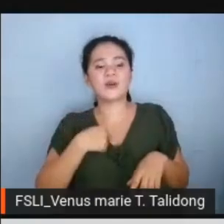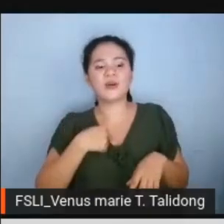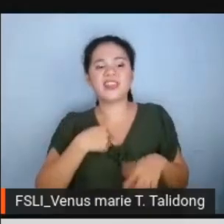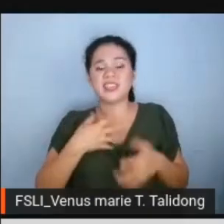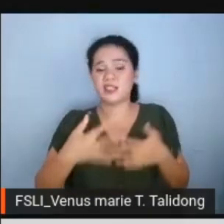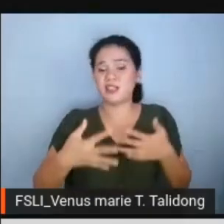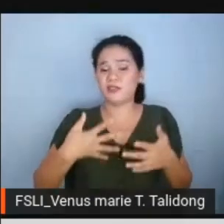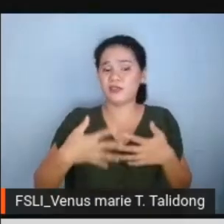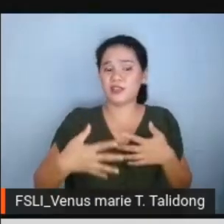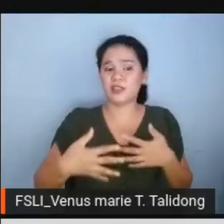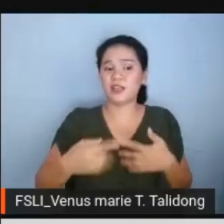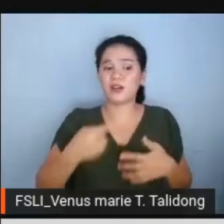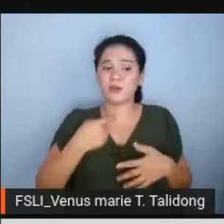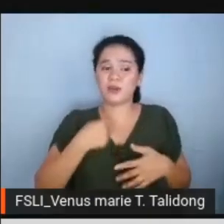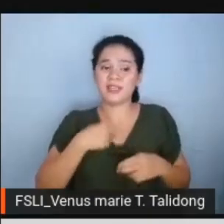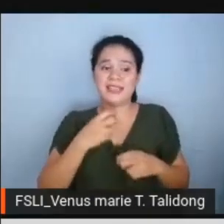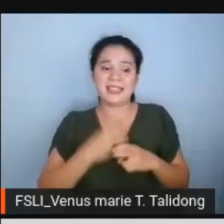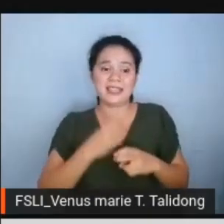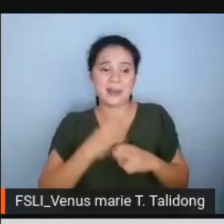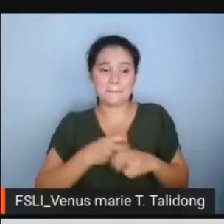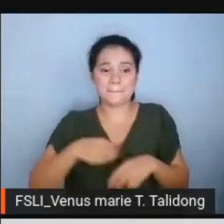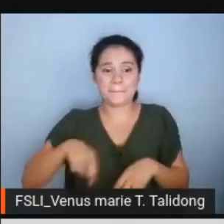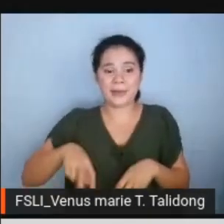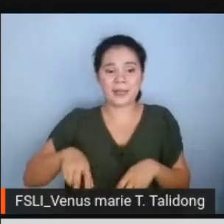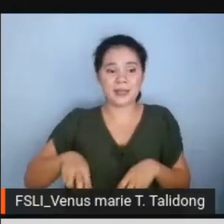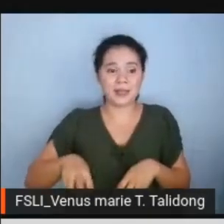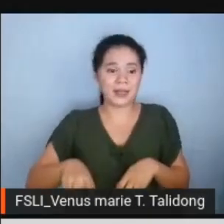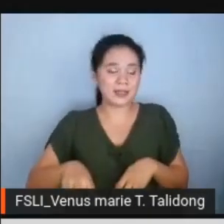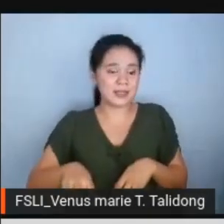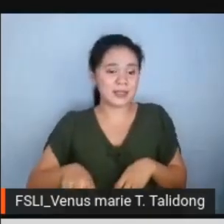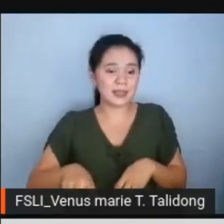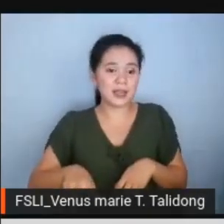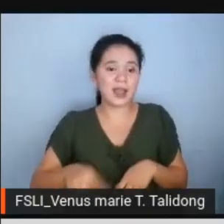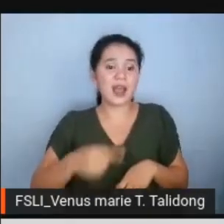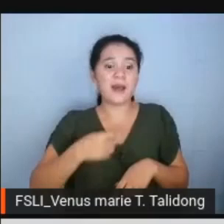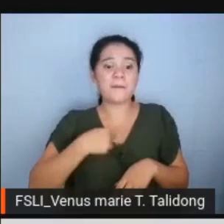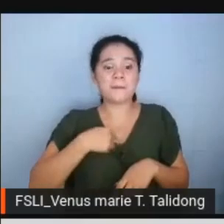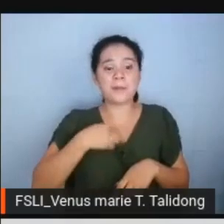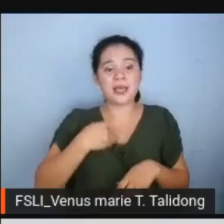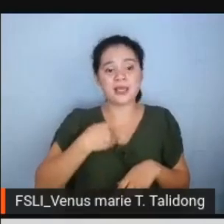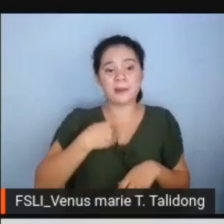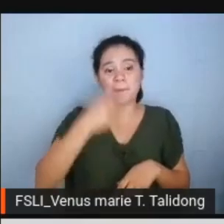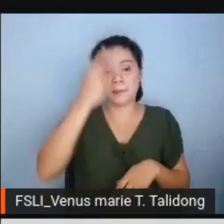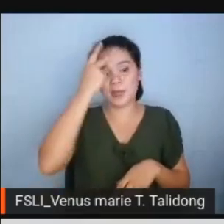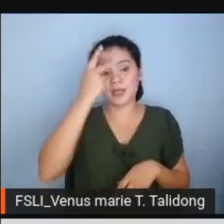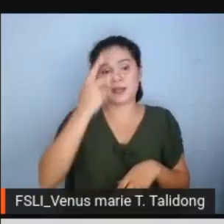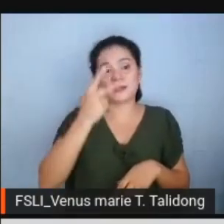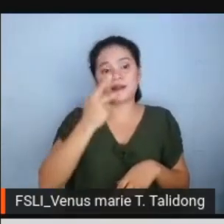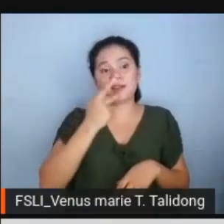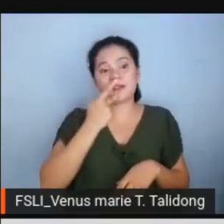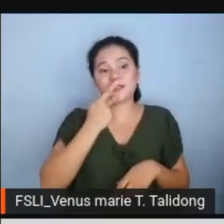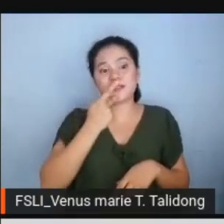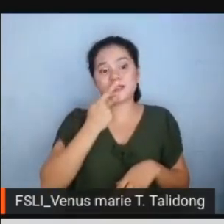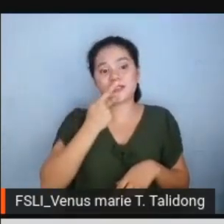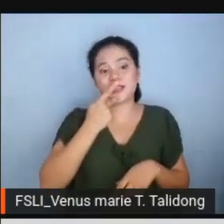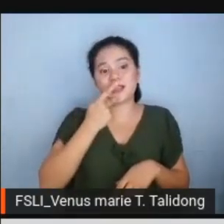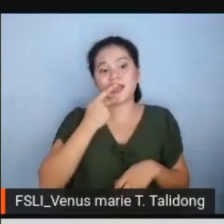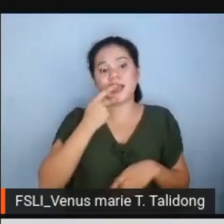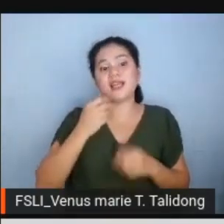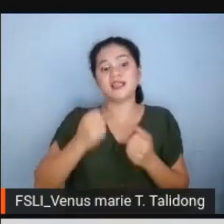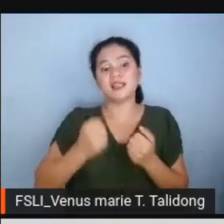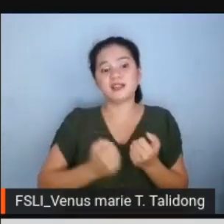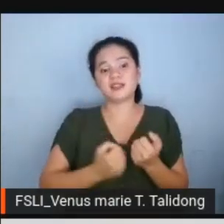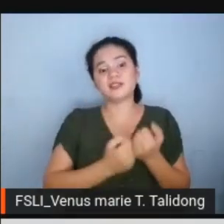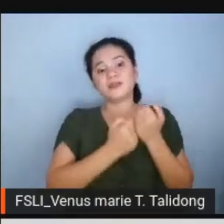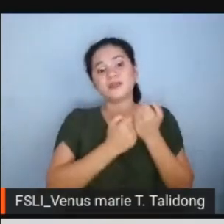kahit ganito ako, no, yung magulang ko is they acted more of the solution right